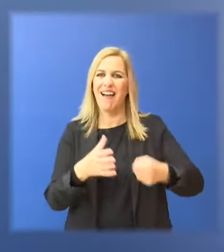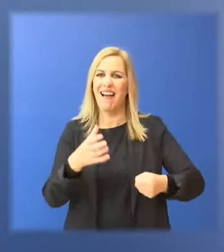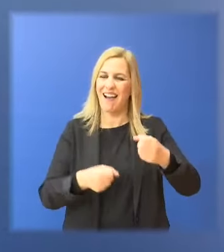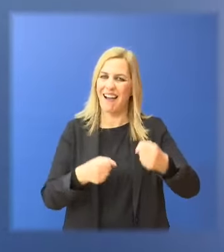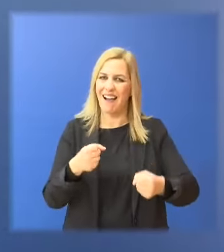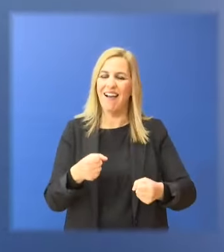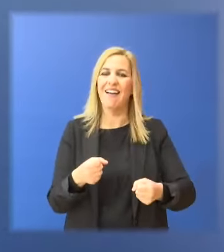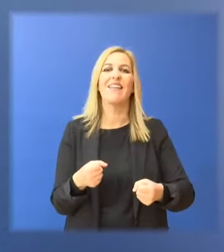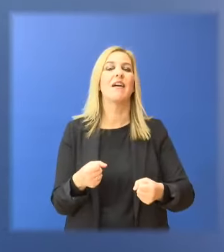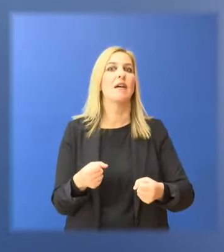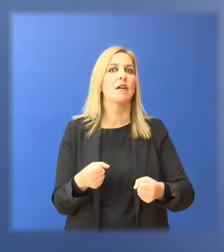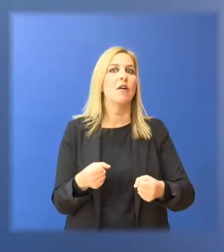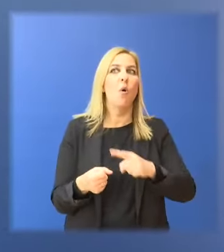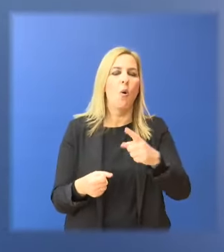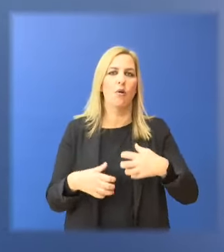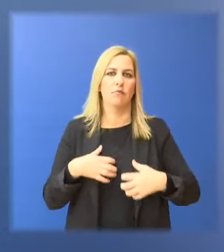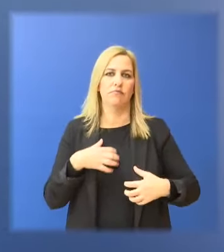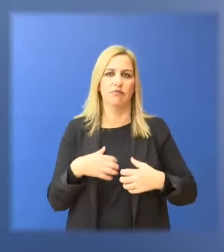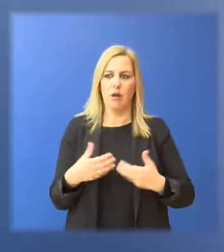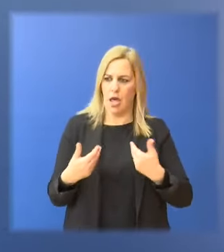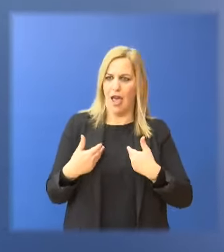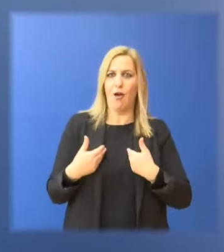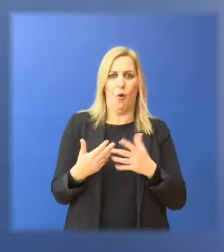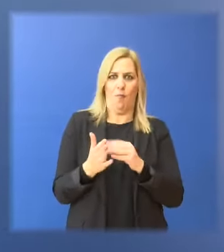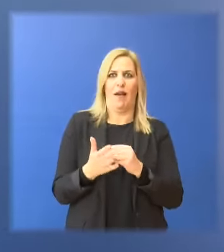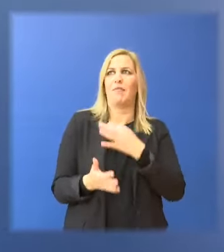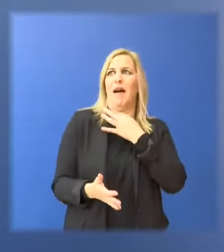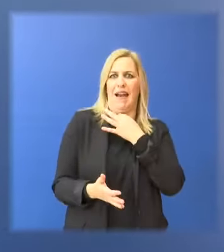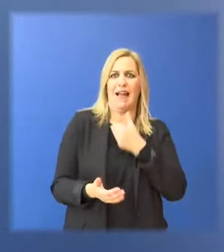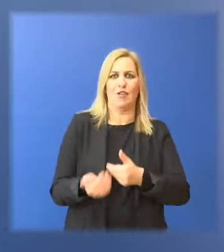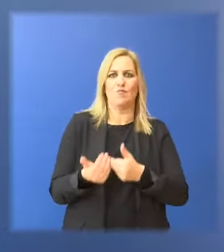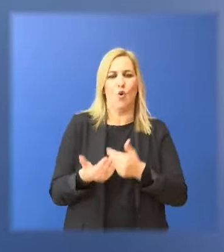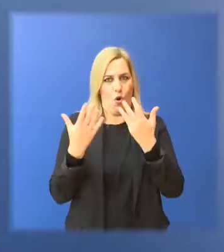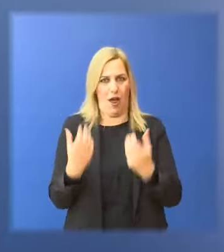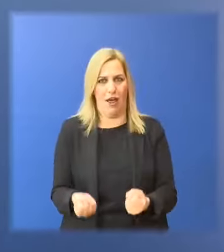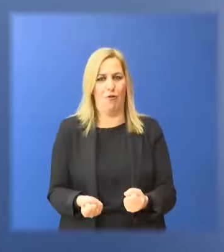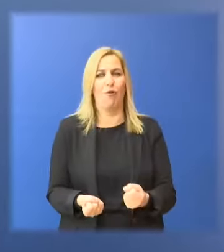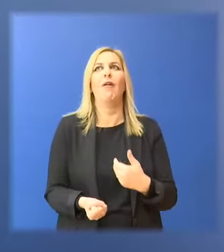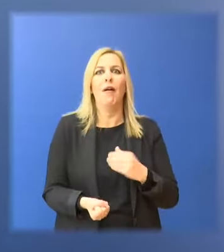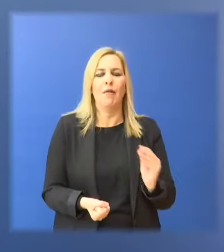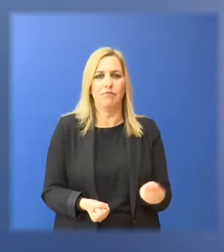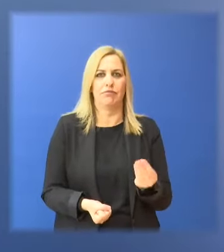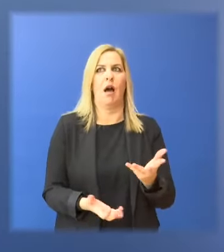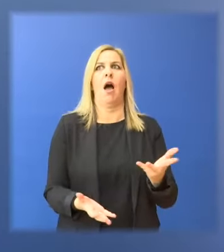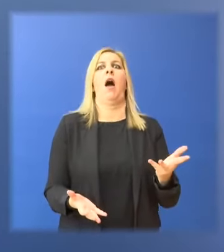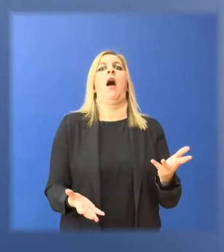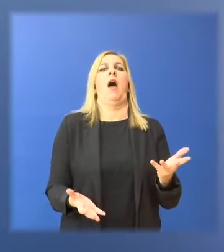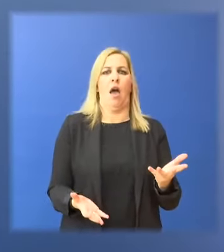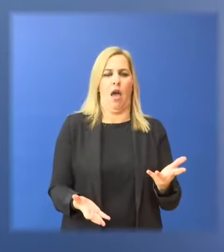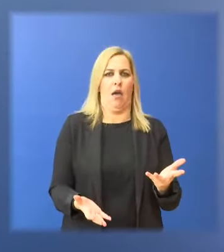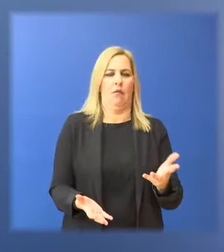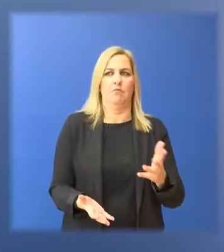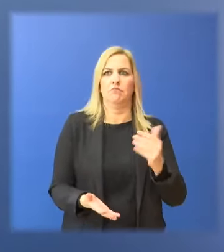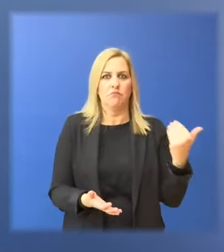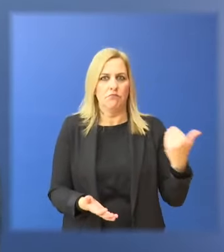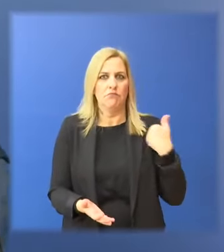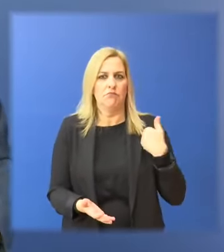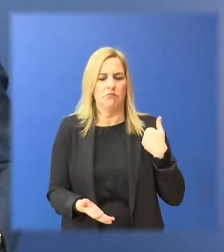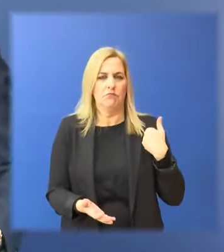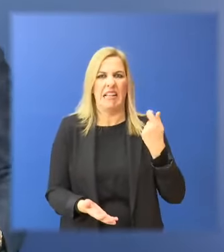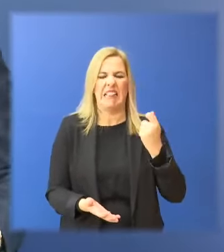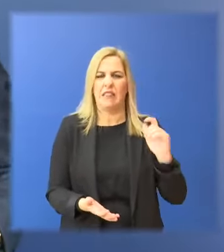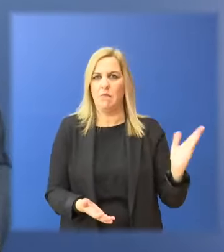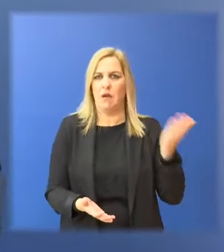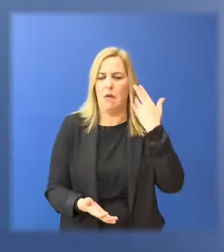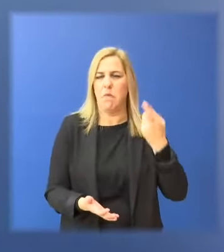αυτή την περίοδο είμαστε και εμείς κάποιοι από τους καταναλωτές και είδαμε και εμείς ως νέοι γονείς ότι εδώ υπήρξε ένα καμπανάκι, το οποίο το